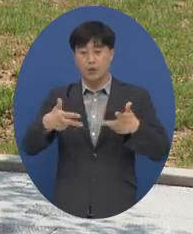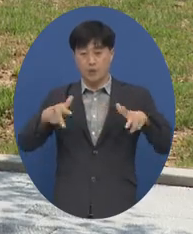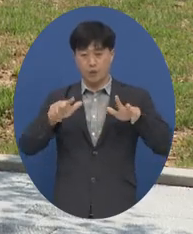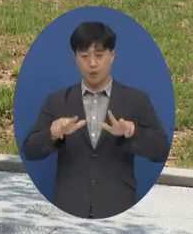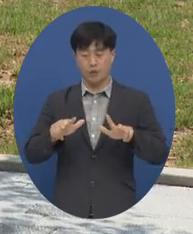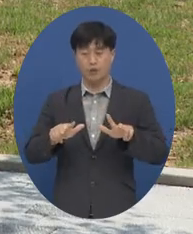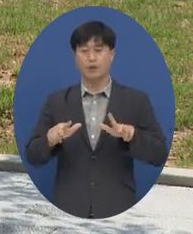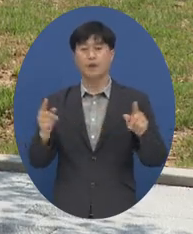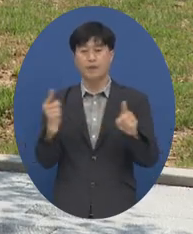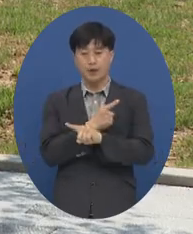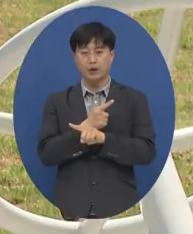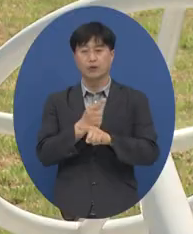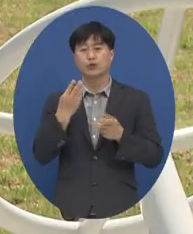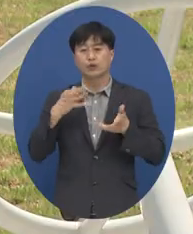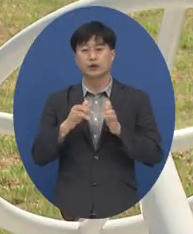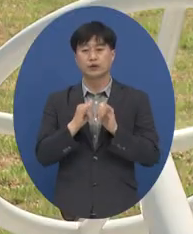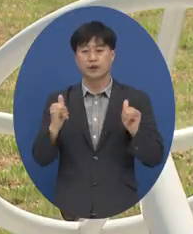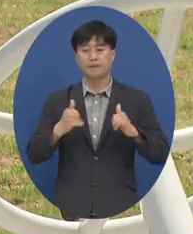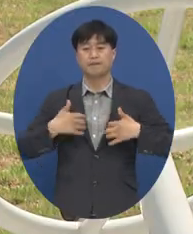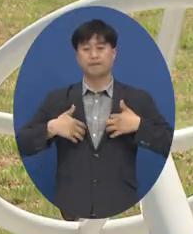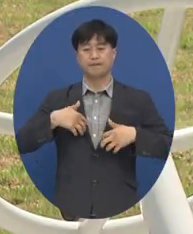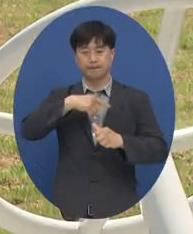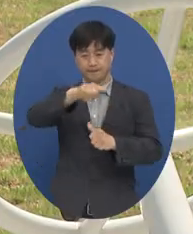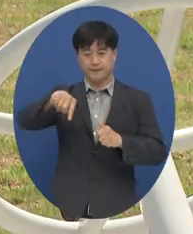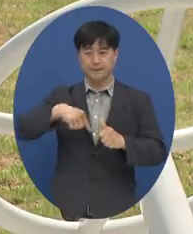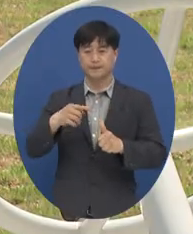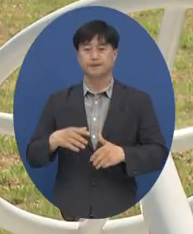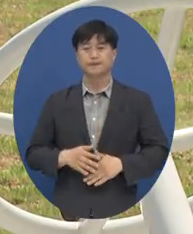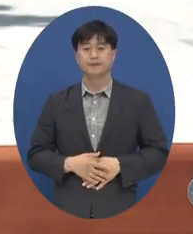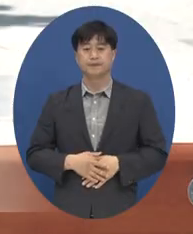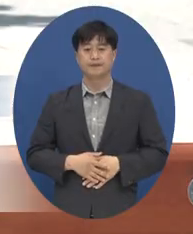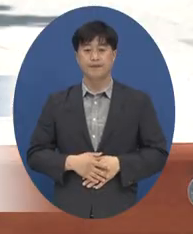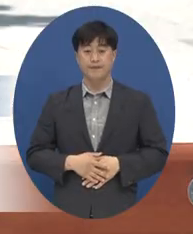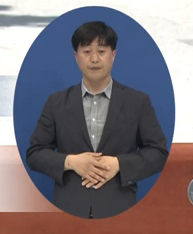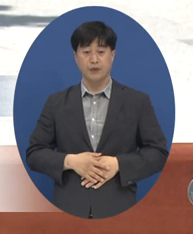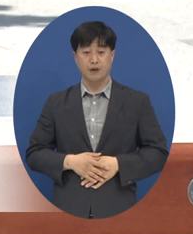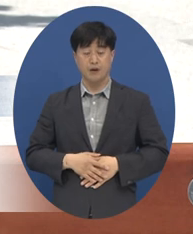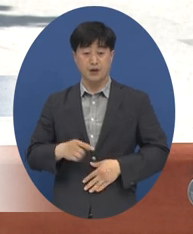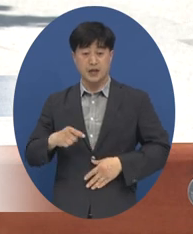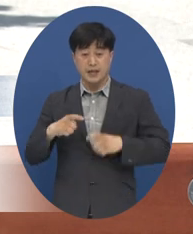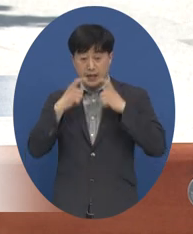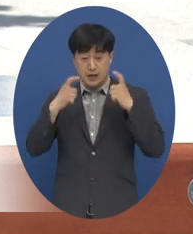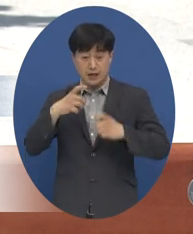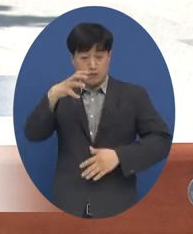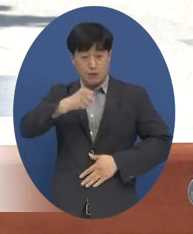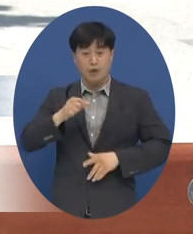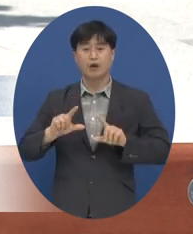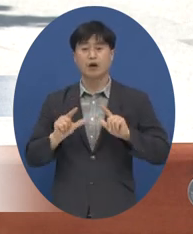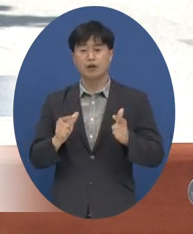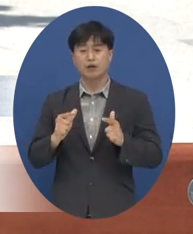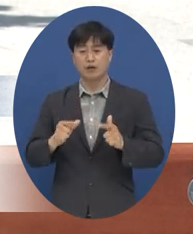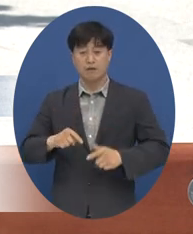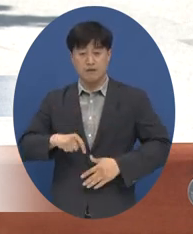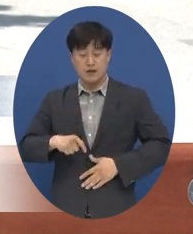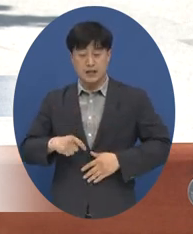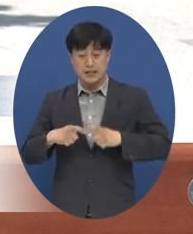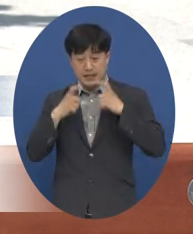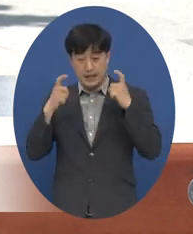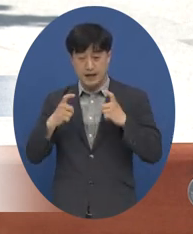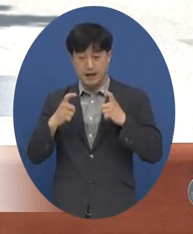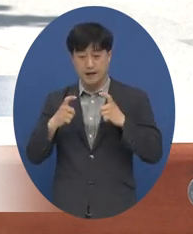몰라보게 재탄생하면서 주민들은 반기는 분위기입니다. 자기 소유가 아닌 것을 갖다가 또